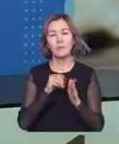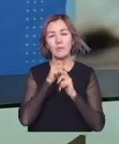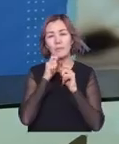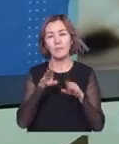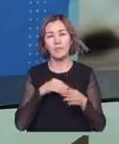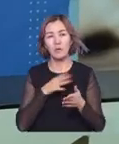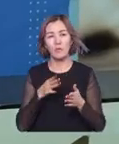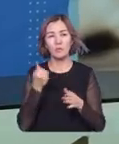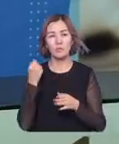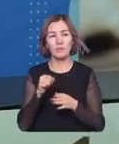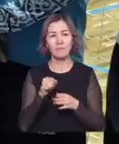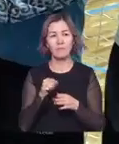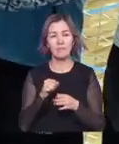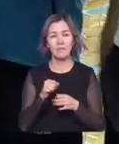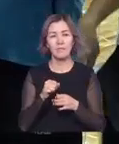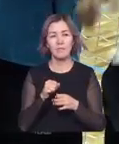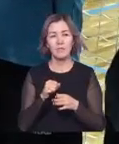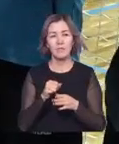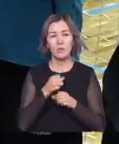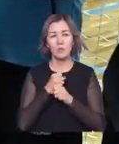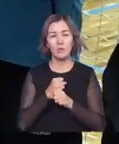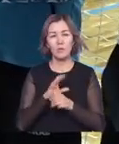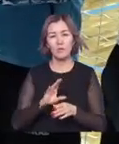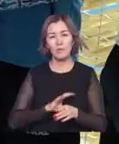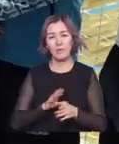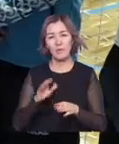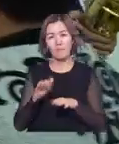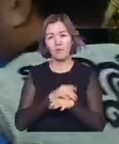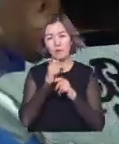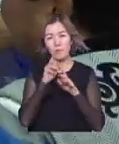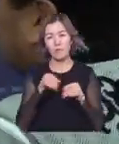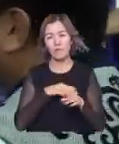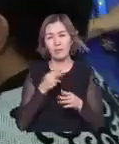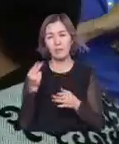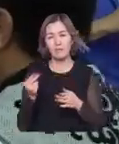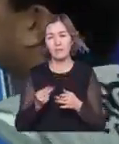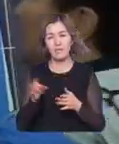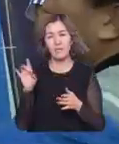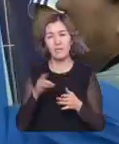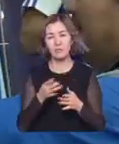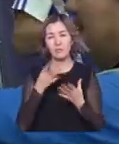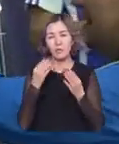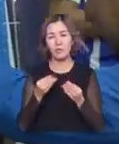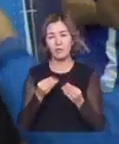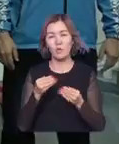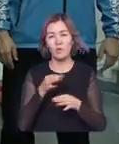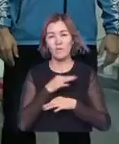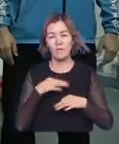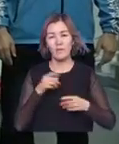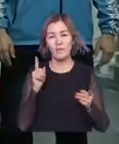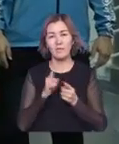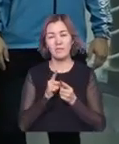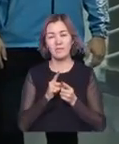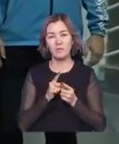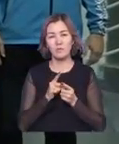ұйымдастырылды. Онда жеңімпаз бен жүлдегерлер кубок, медаль, мақтау қағаздарына ие болды. Енді олар Астанада республика күні өтетін финалдық кезеңде